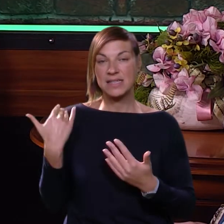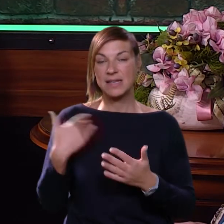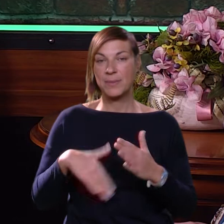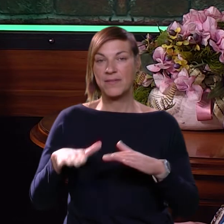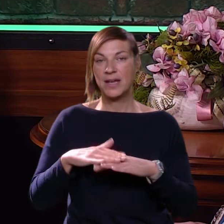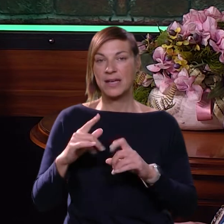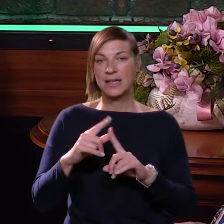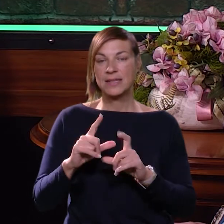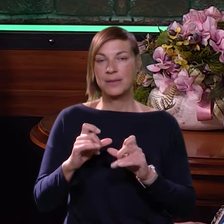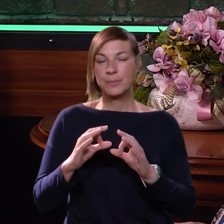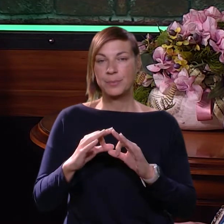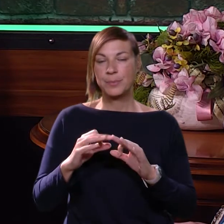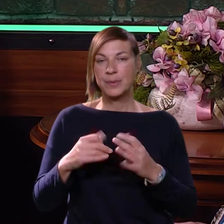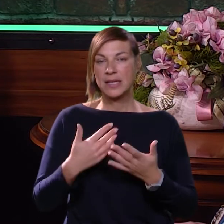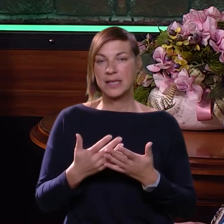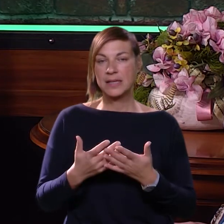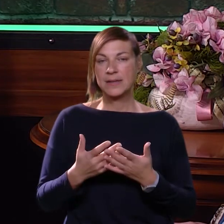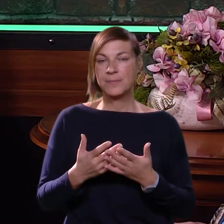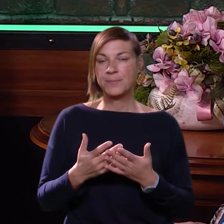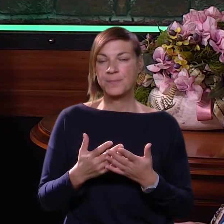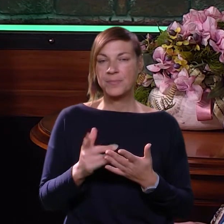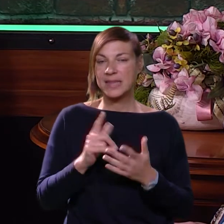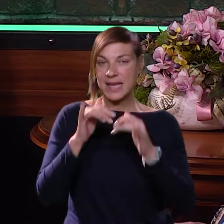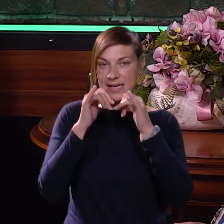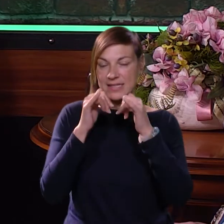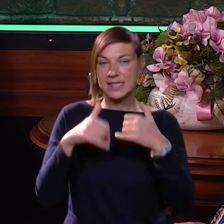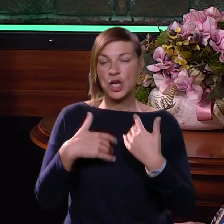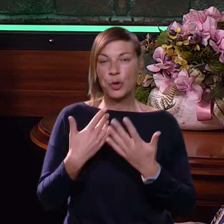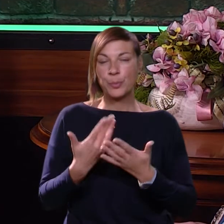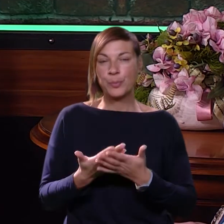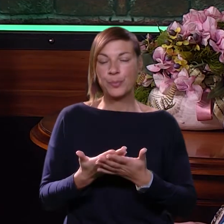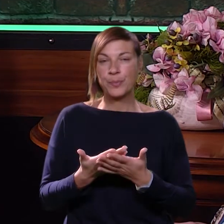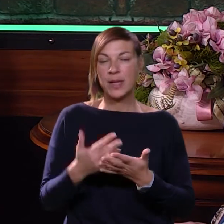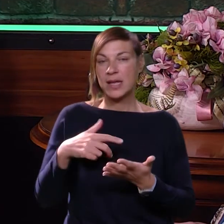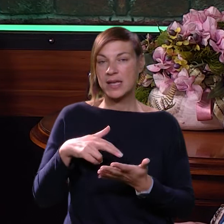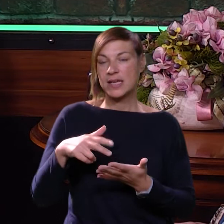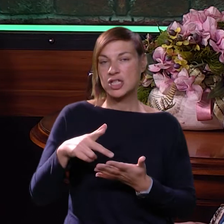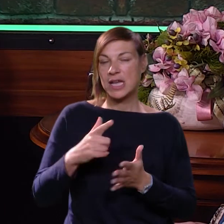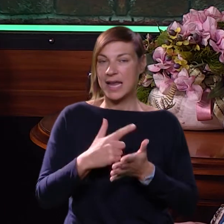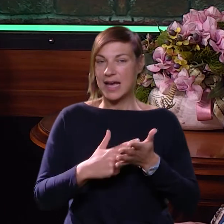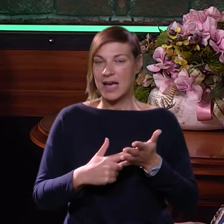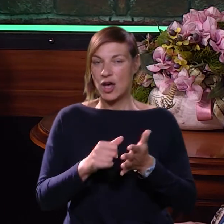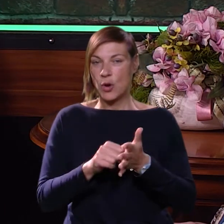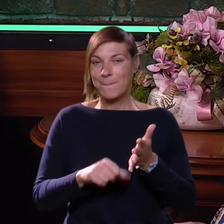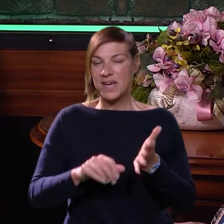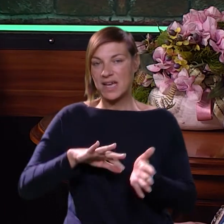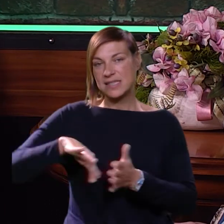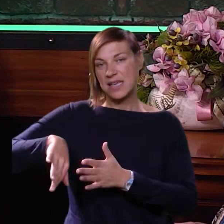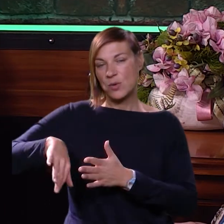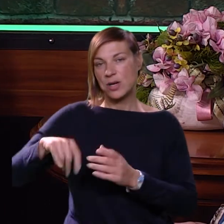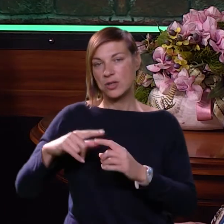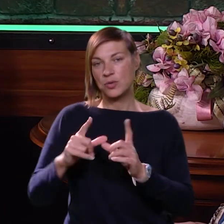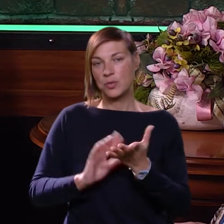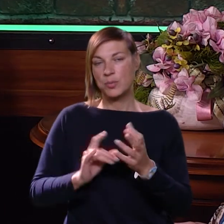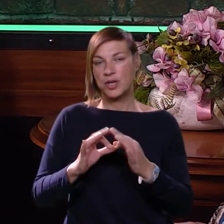je bio da je velika tipija stanica, ne karcinom, velika tipija i onda u stvari išla nekakva operacija samo uklanjanja